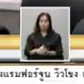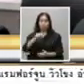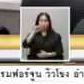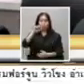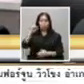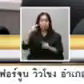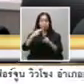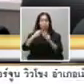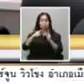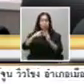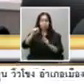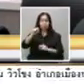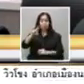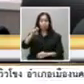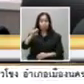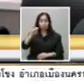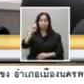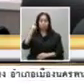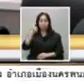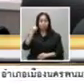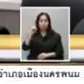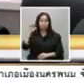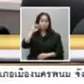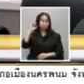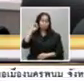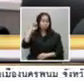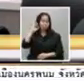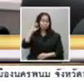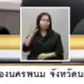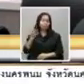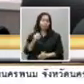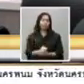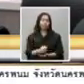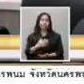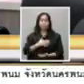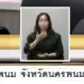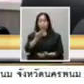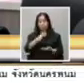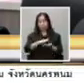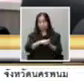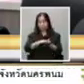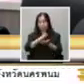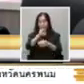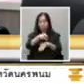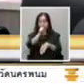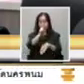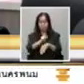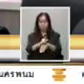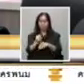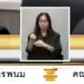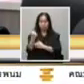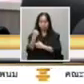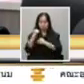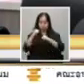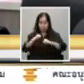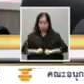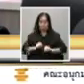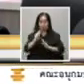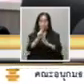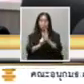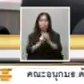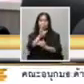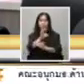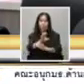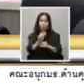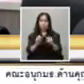ก็ยังจะฝ่าฝืนอยู่นั่นแหละผมเลยขออนุญาตให้ท่านประธานใช้อำนาจตามข้อบังคับ